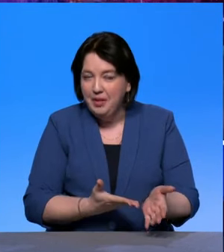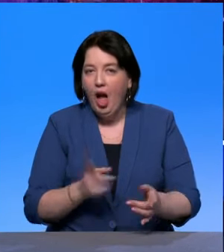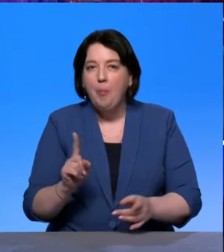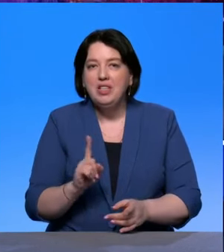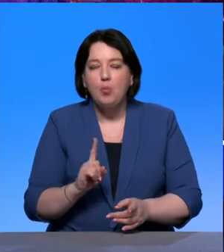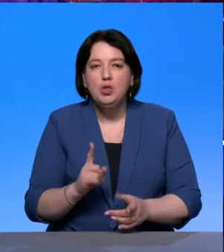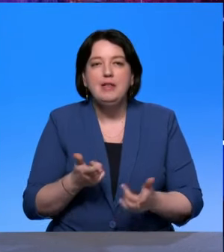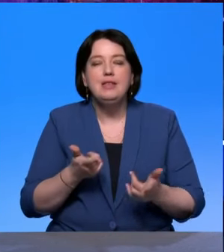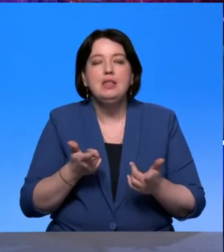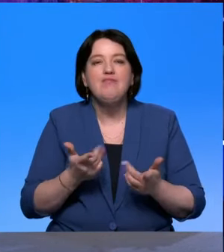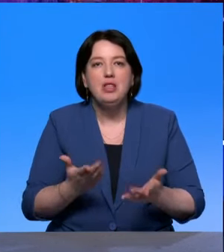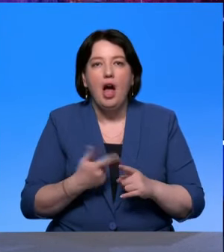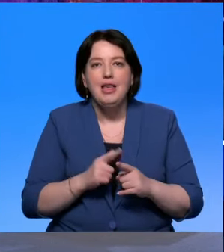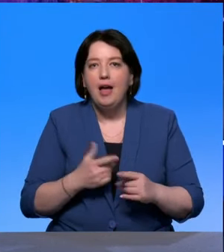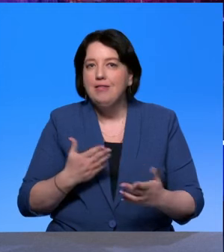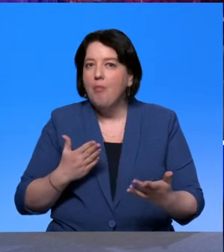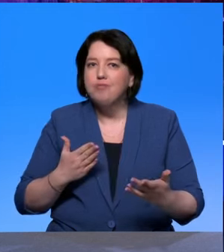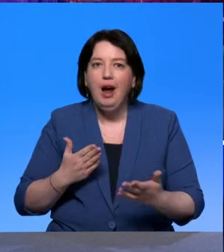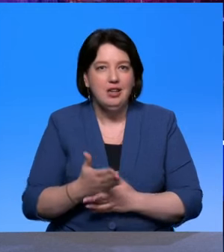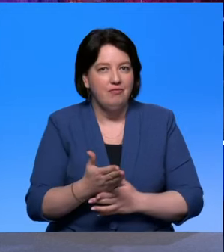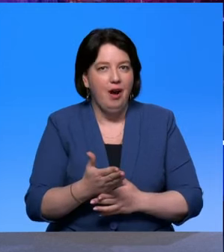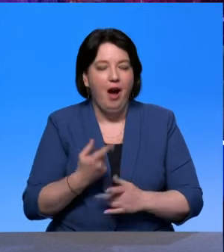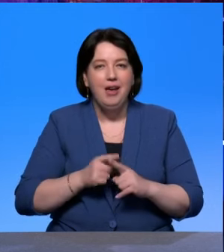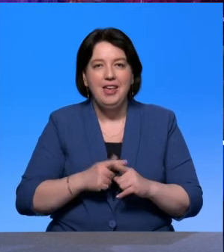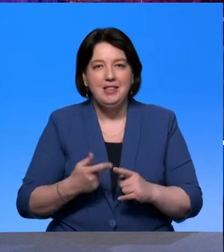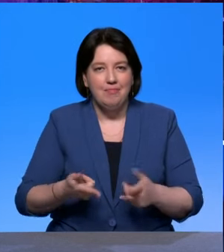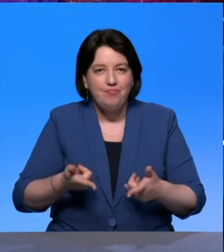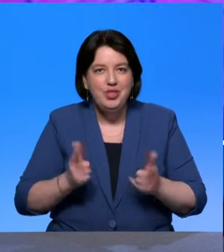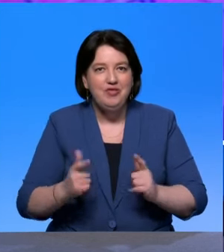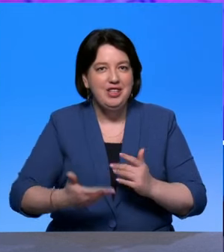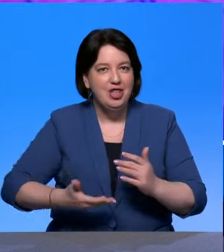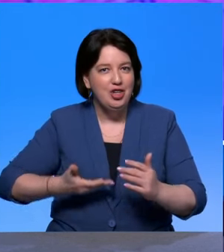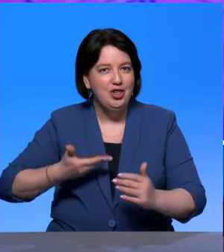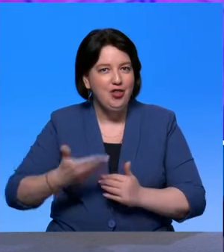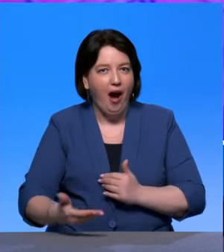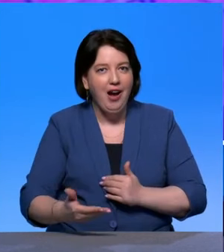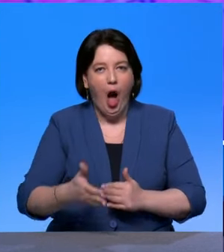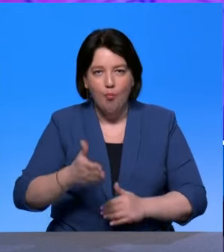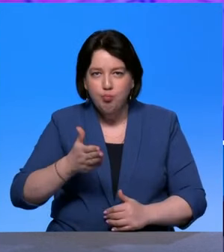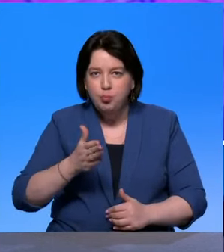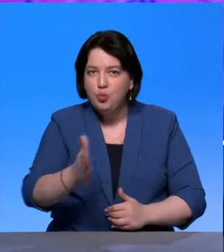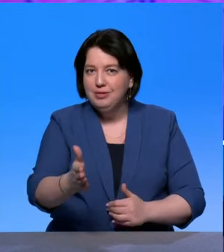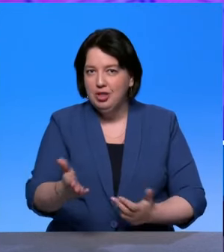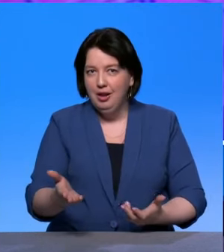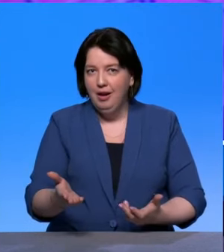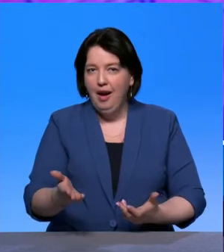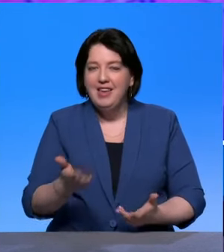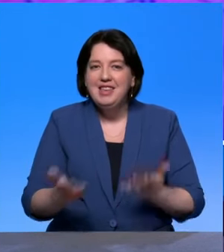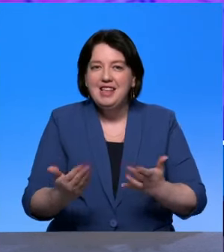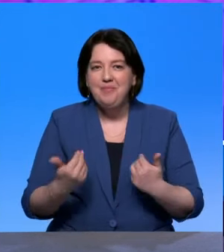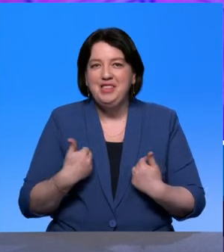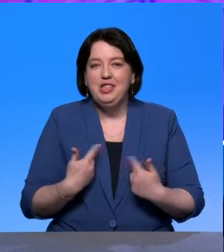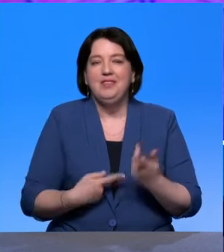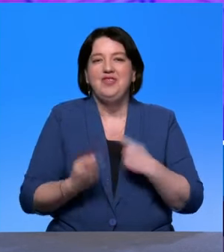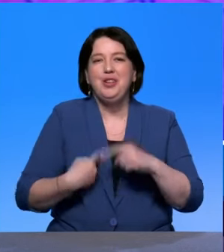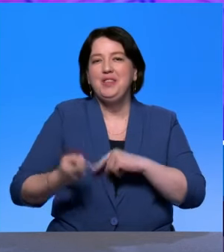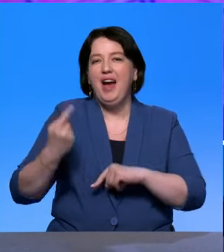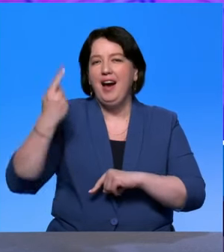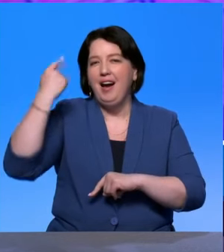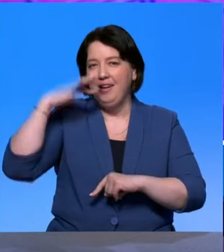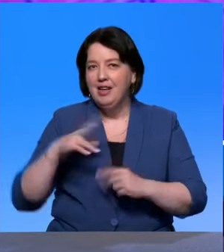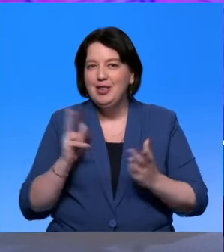ну, действительно, это прорыв какой-то, это вот шаг в будущее. Вот если бы я был студентом, взял и отбросил бы себе энное